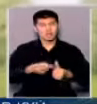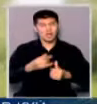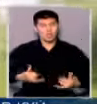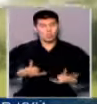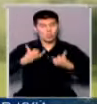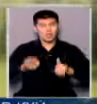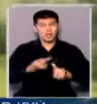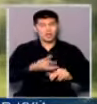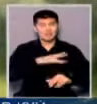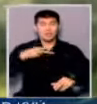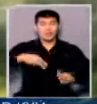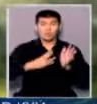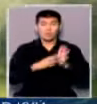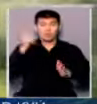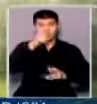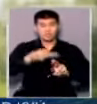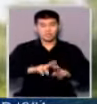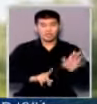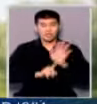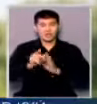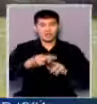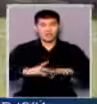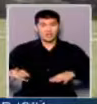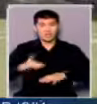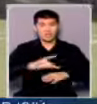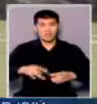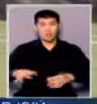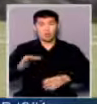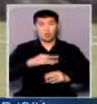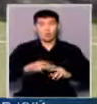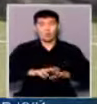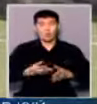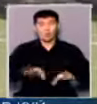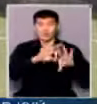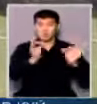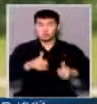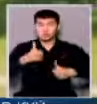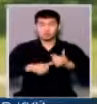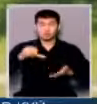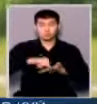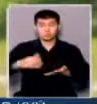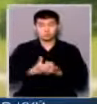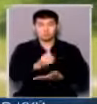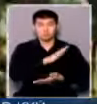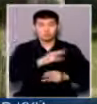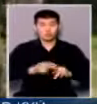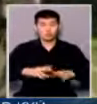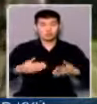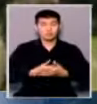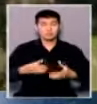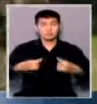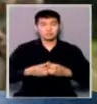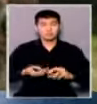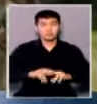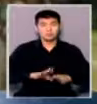қастерлеп алған. 2009 жылы құрылған ансамбль республикалық, облыстық өнер сайыстарында талай жүлдені қанжығалаған.